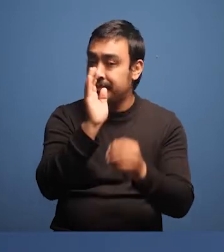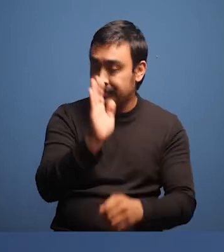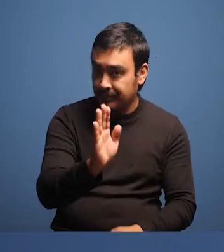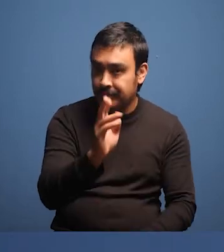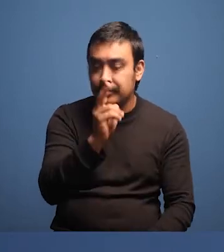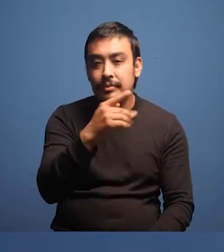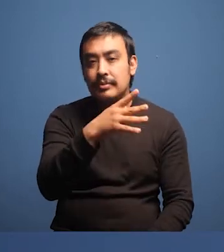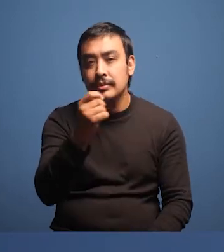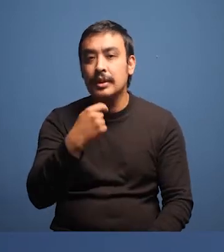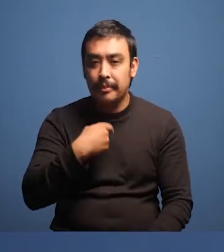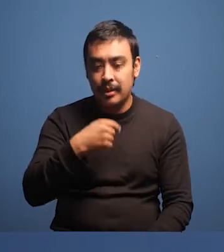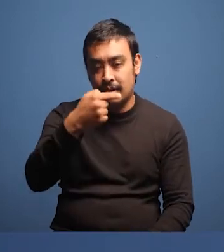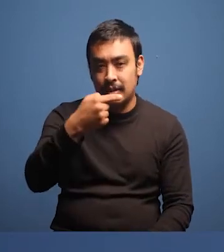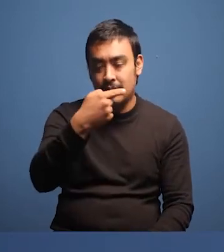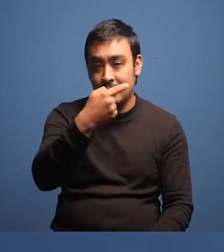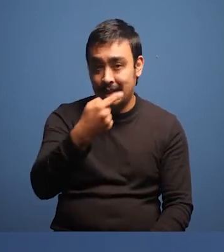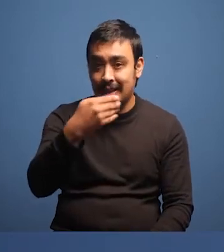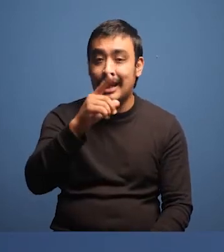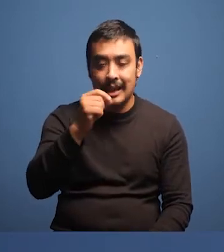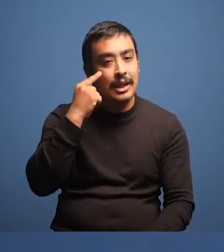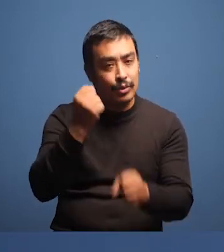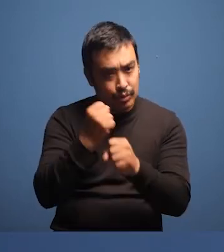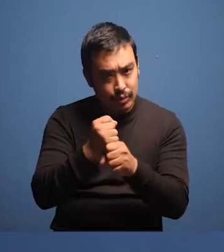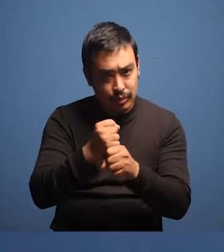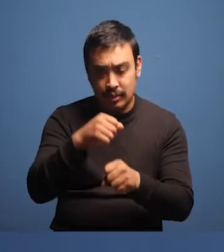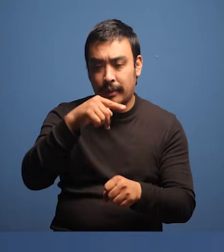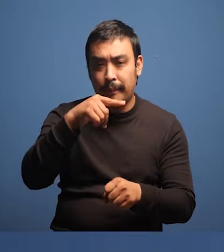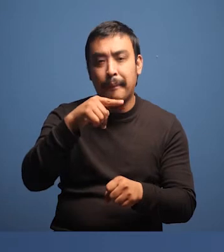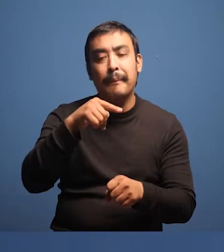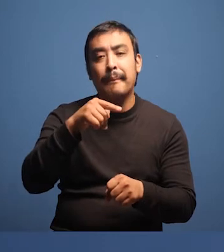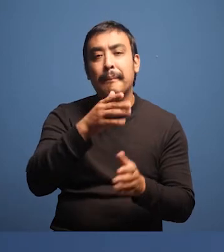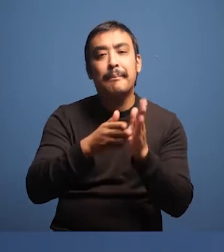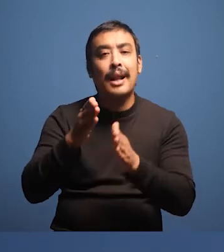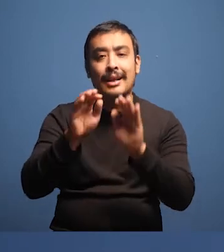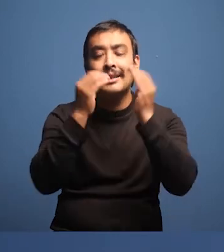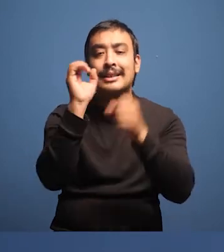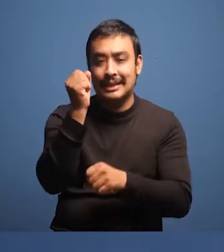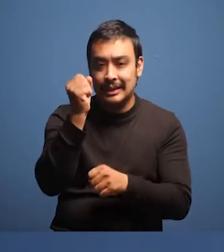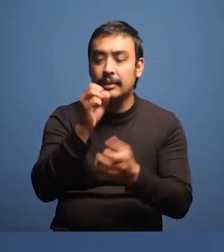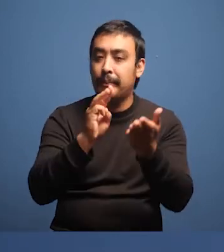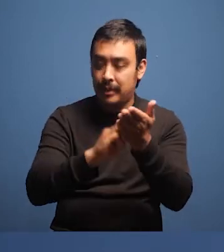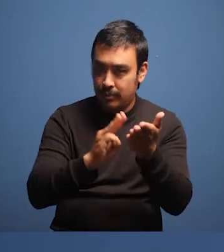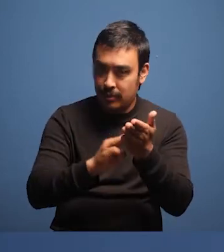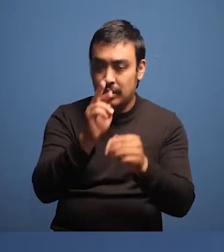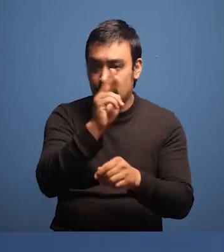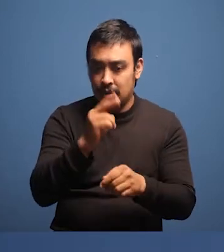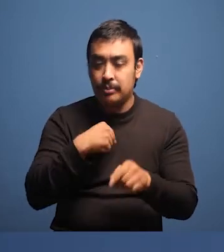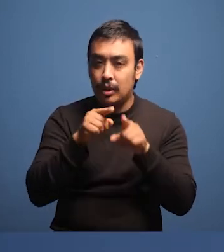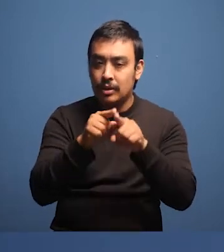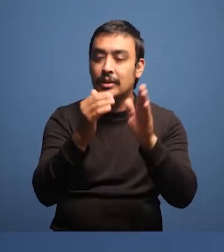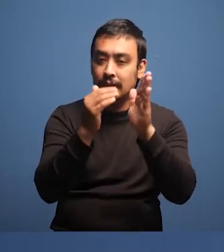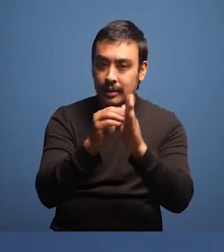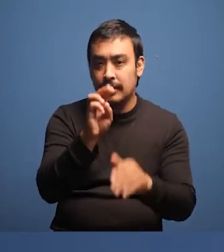त्यसको लागि चाहिँ म नेहा गुरुङ प्लान इन्टरनेसनलको ग्लोबल यङ इन्फ्लुएन्सर ग्रुपको मेम्बर र मसँग हुनुहुन्छ एज अ गेस्ट